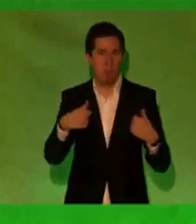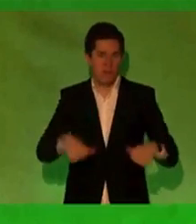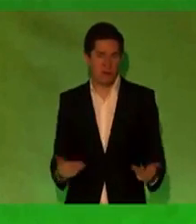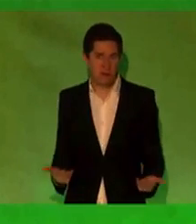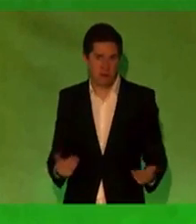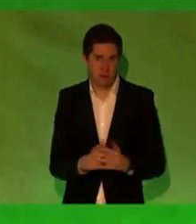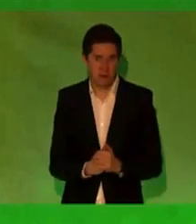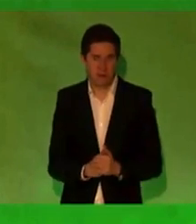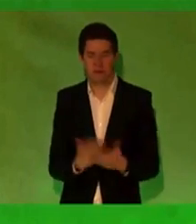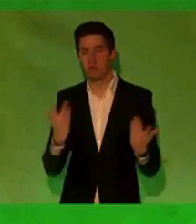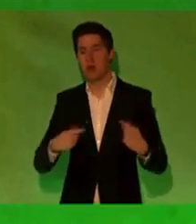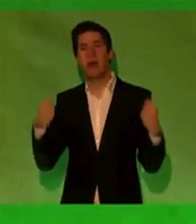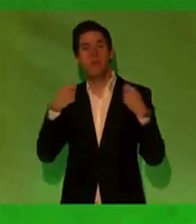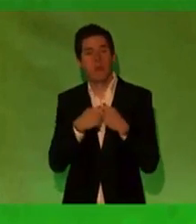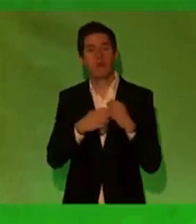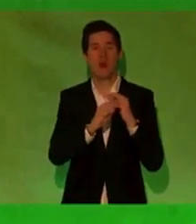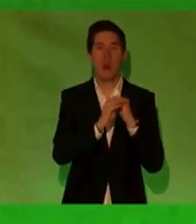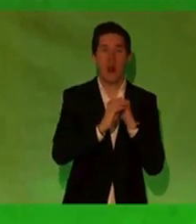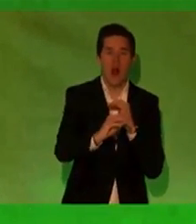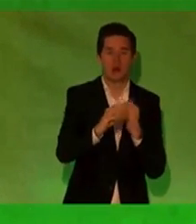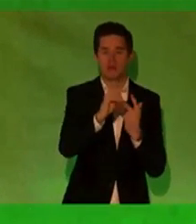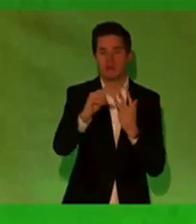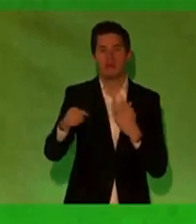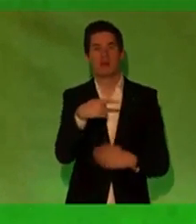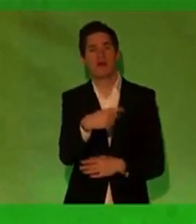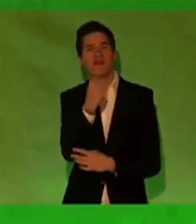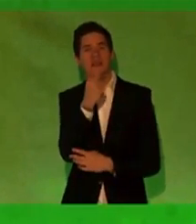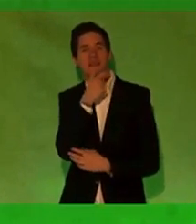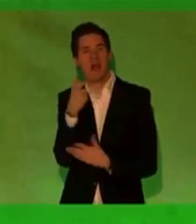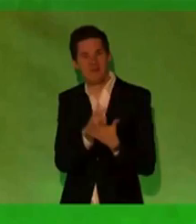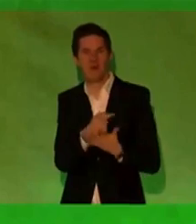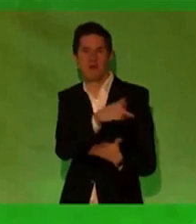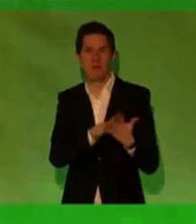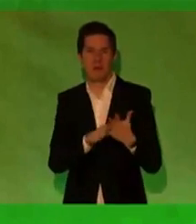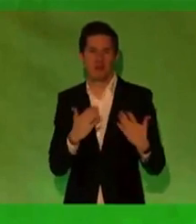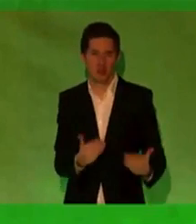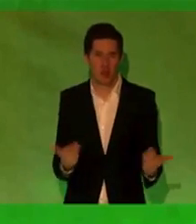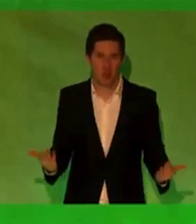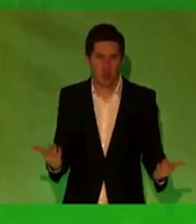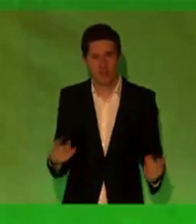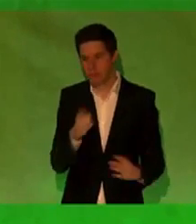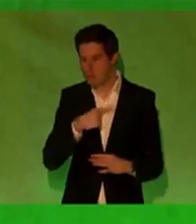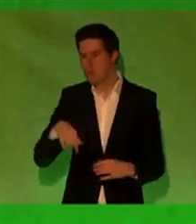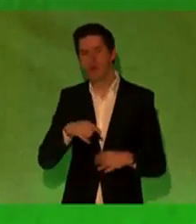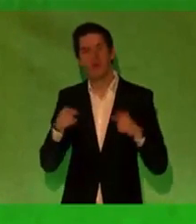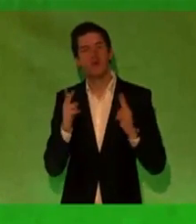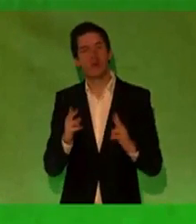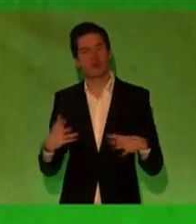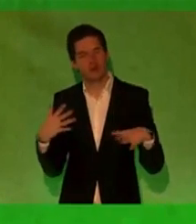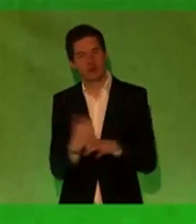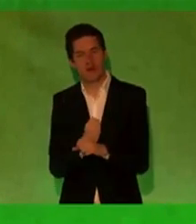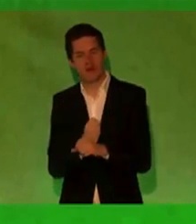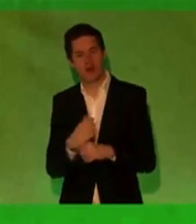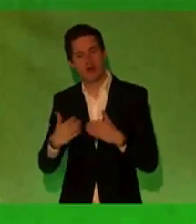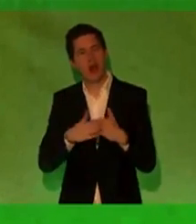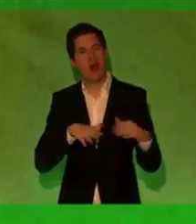Daneben bleiben Bund und Länder und Kommunen in ihrer Finanzverantwortung. Wir stellen aber den notwendigen Ausbau des